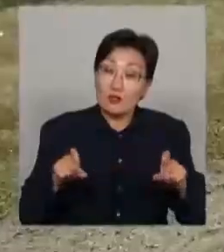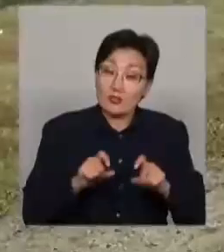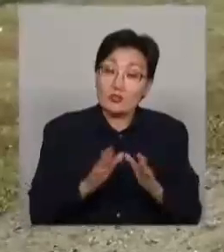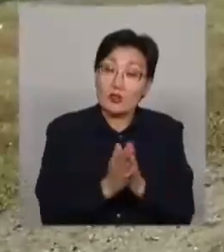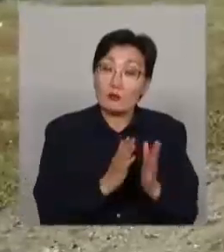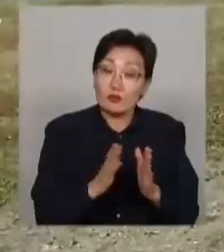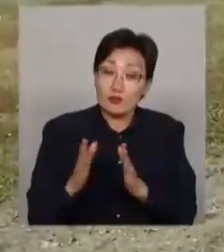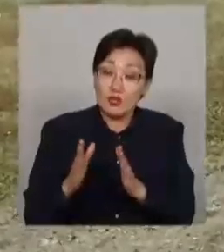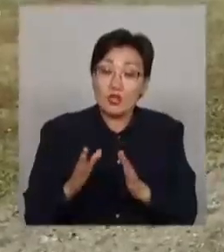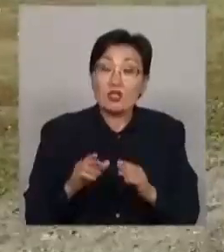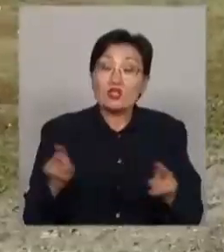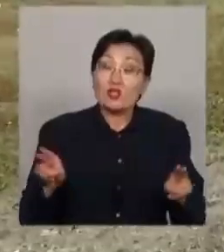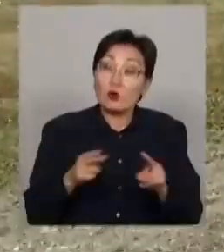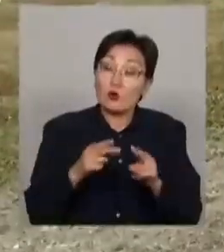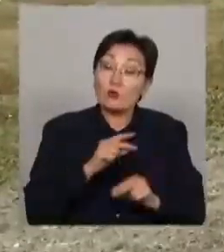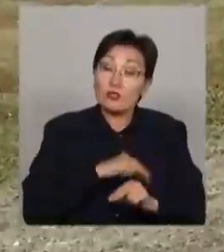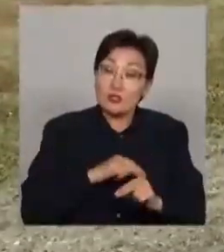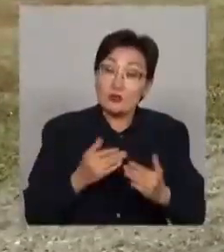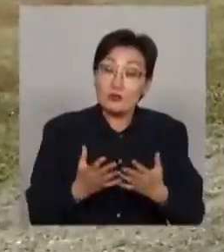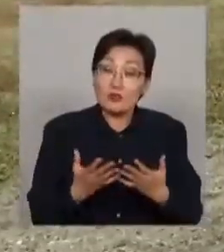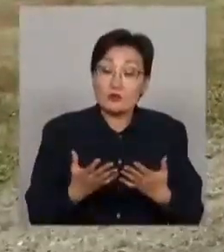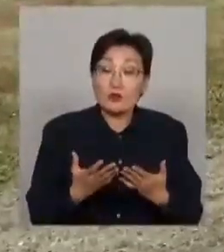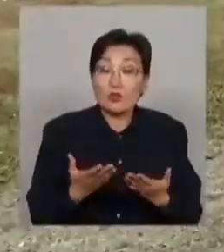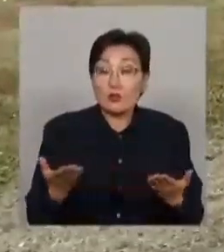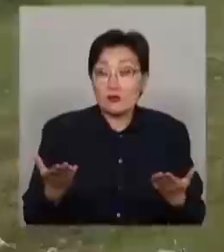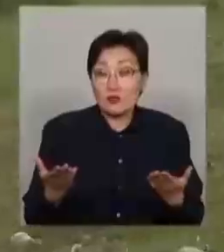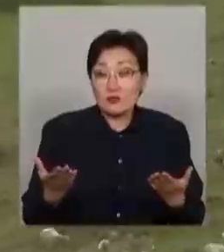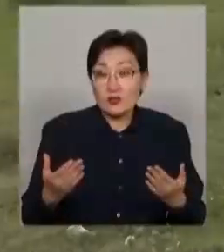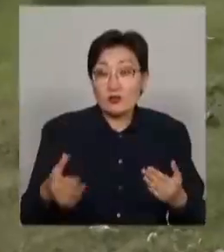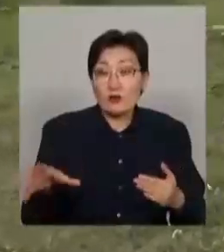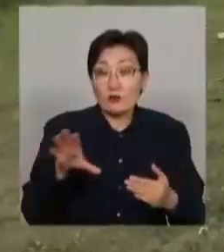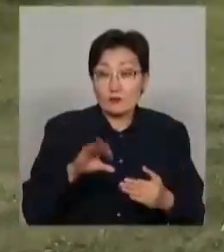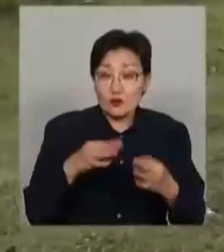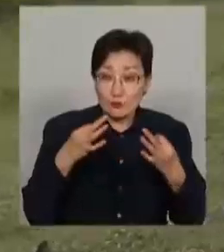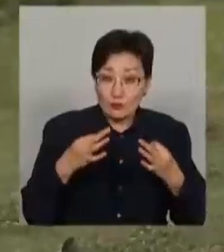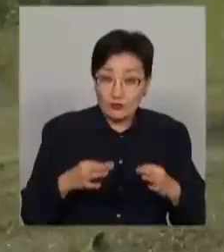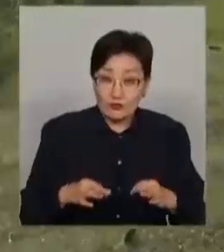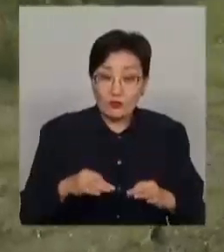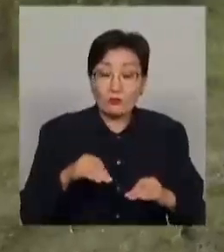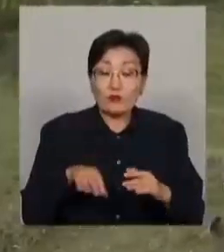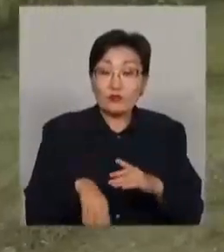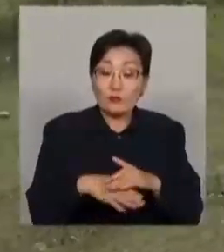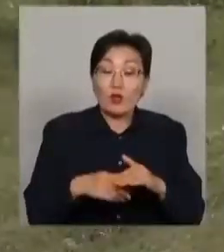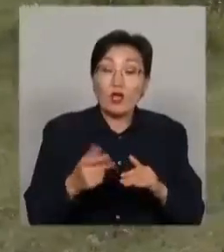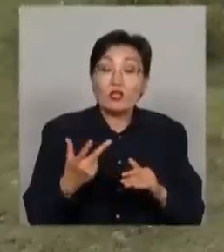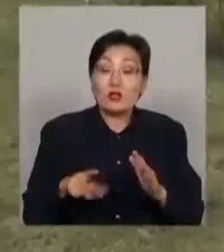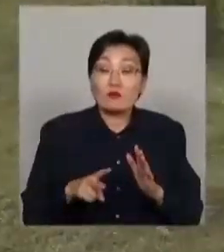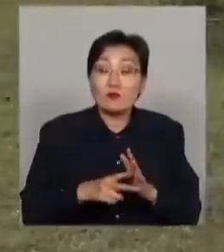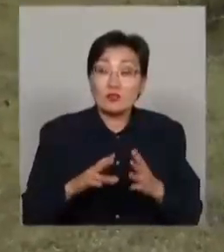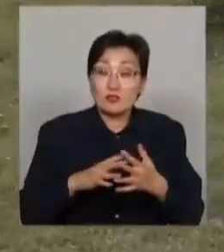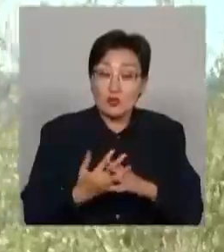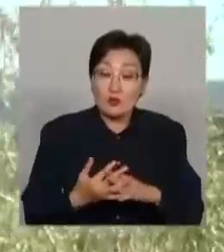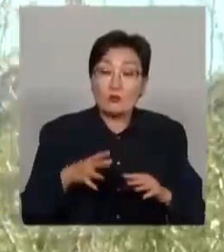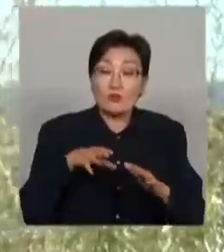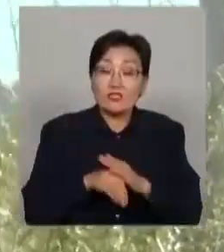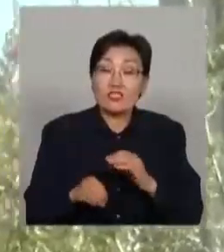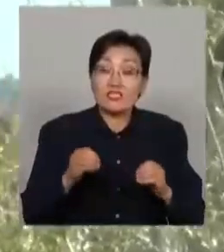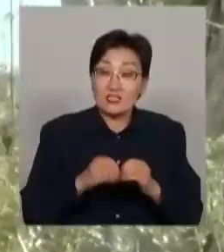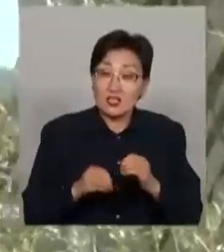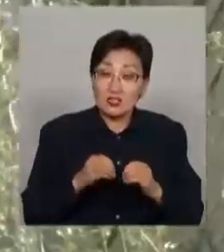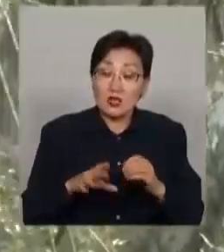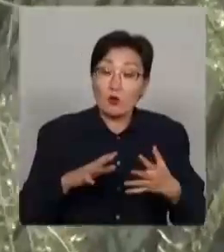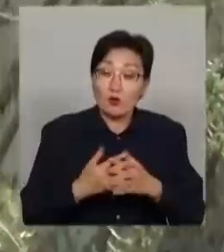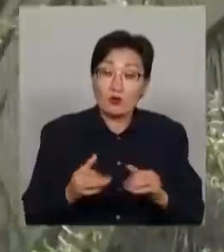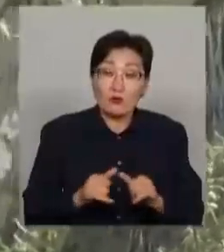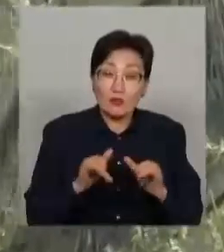и даже клуб. Сейчас о былом напоминают руины. В Мамлютском районе 38 сел. 10 из них в числе